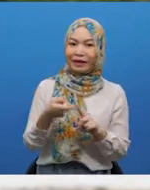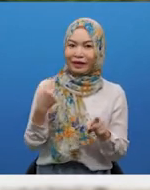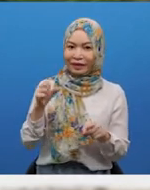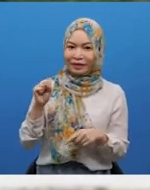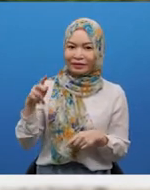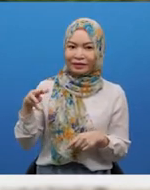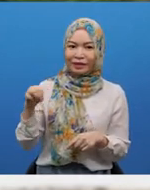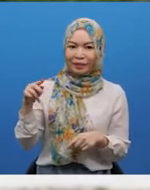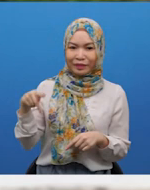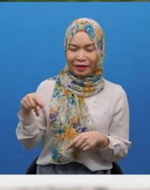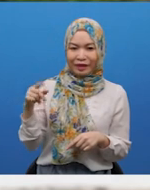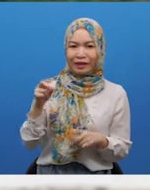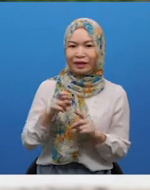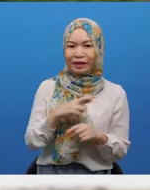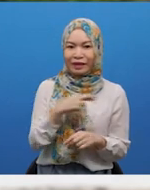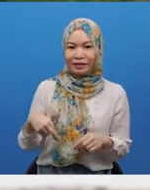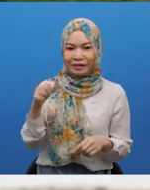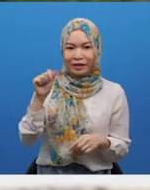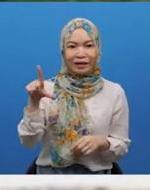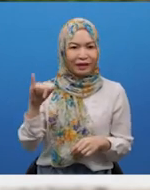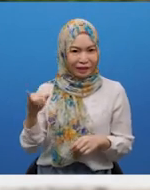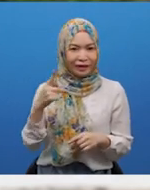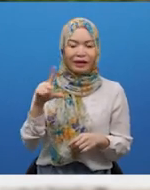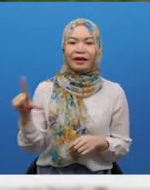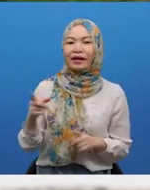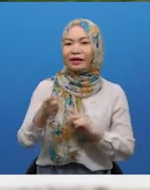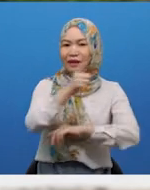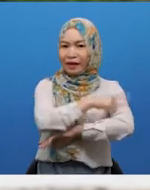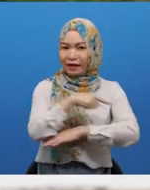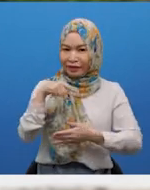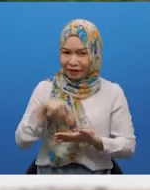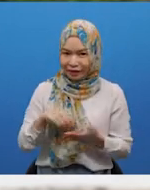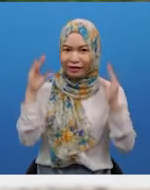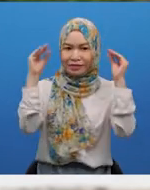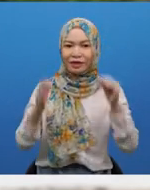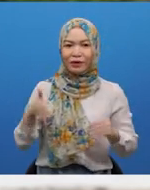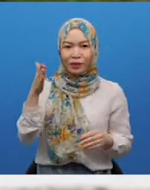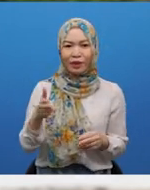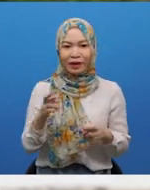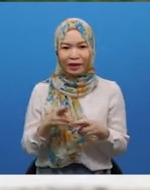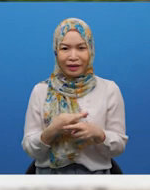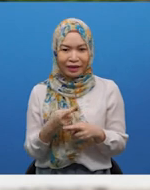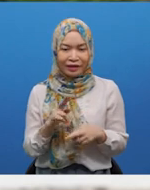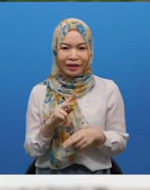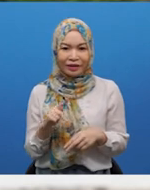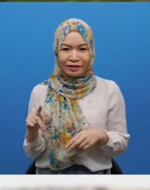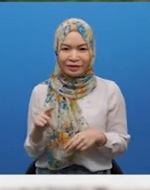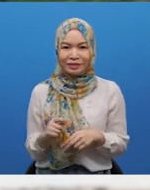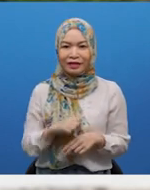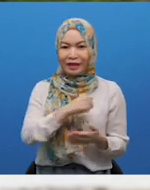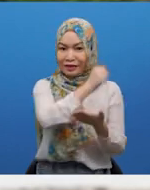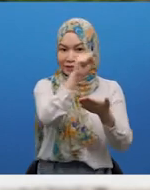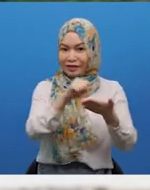SMK Raja Ali, Kuala Lumpur. Hari ini, Cikgu akan membuat kupasan tentang syair